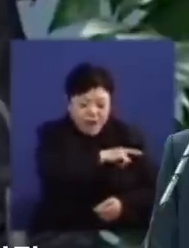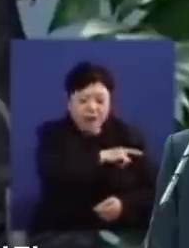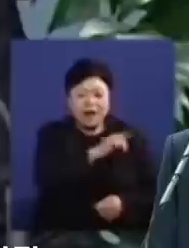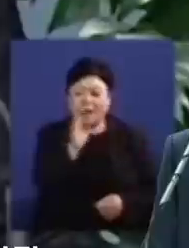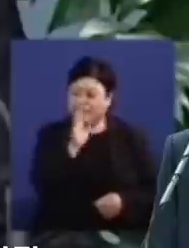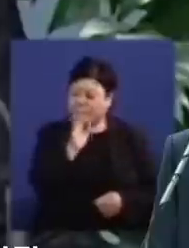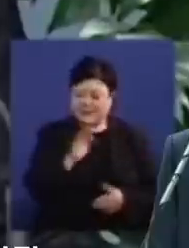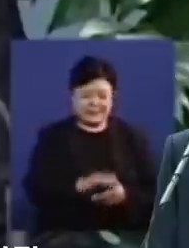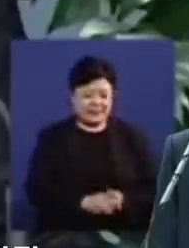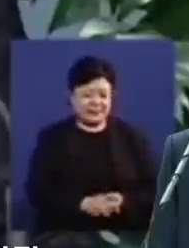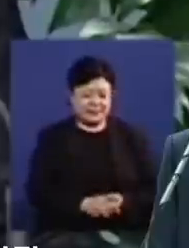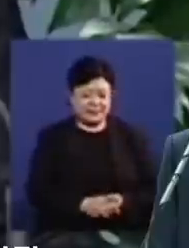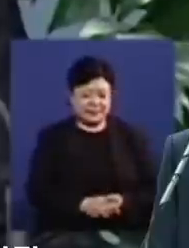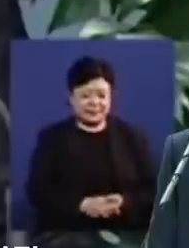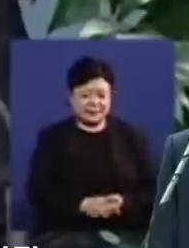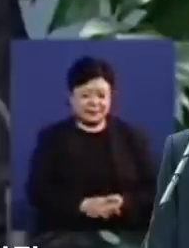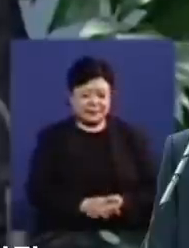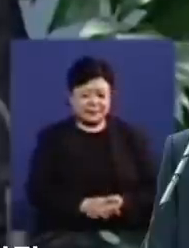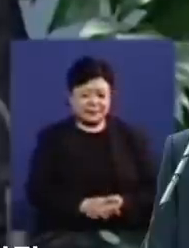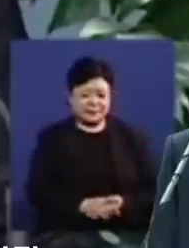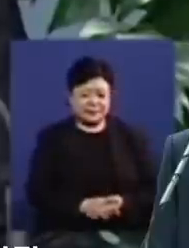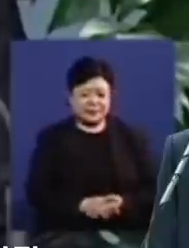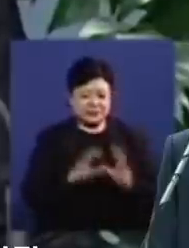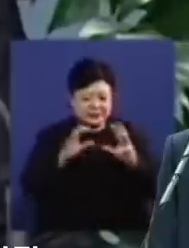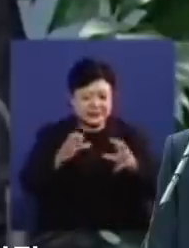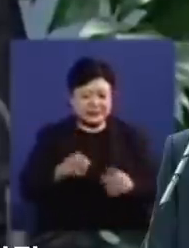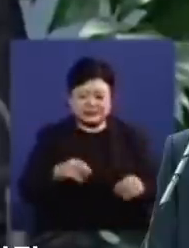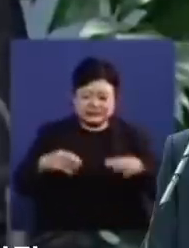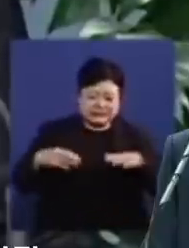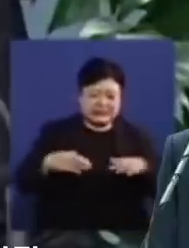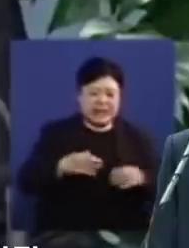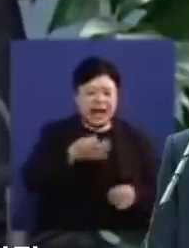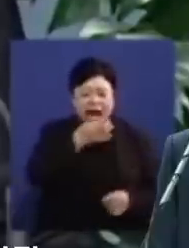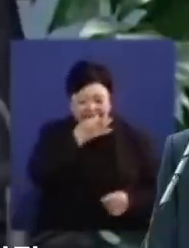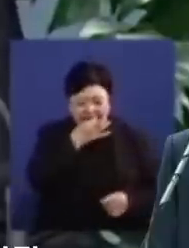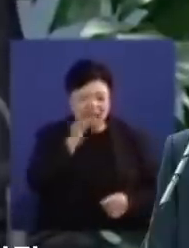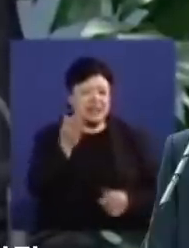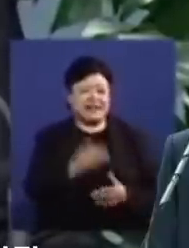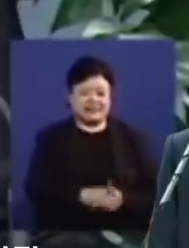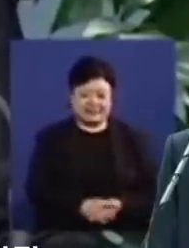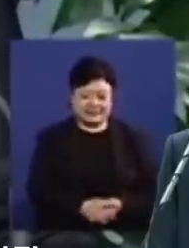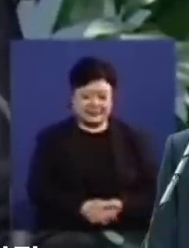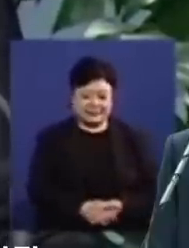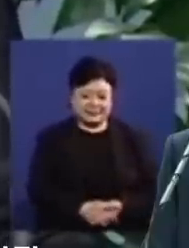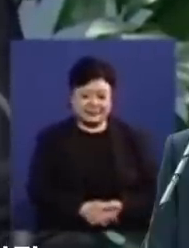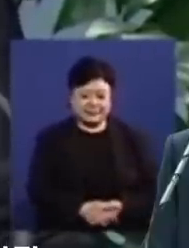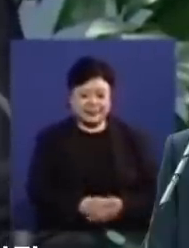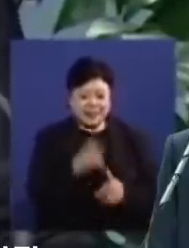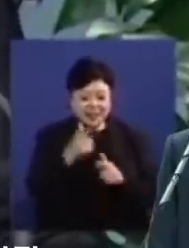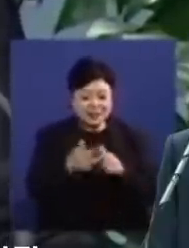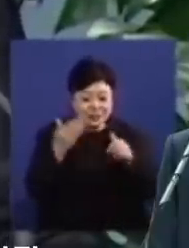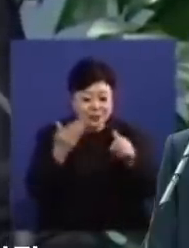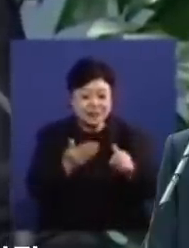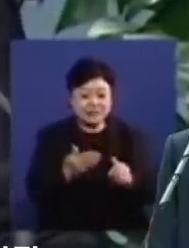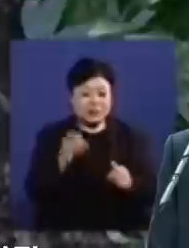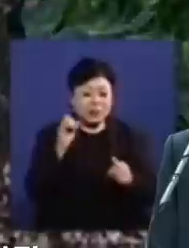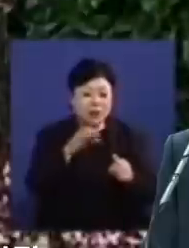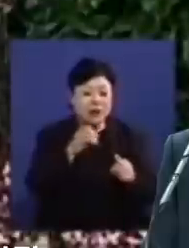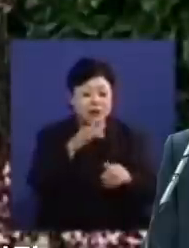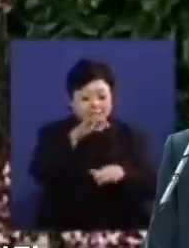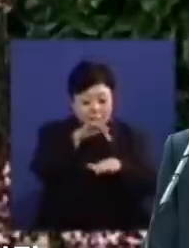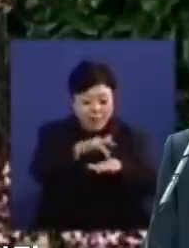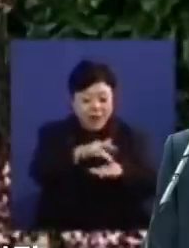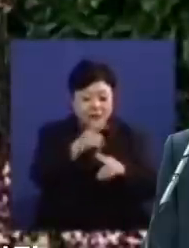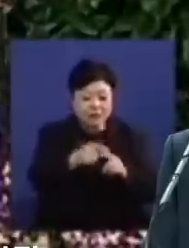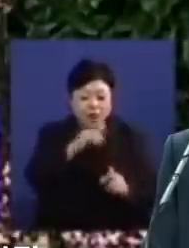하면은 안목의 정욕이 되는 거죠. 정욕이 문제지요. 그래서 예수님께서 뭐라고 말하십니까? 마귀가